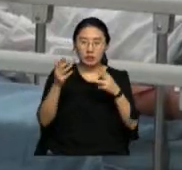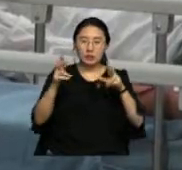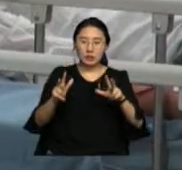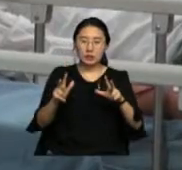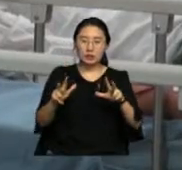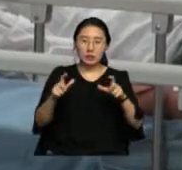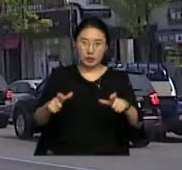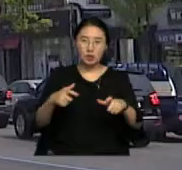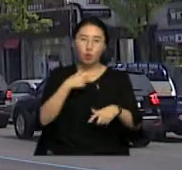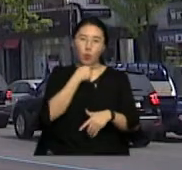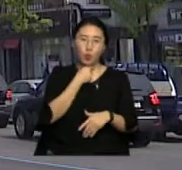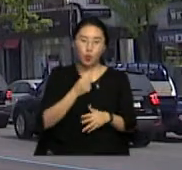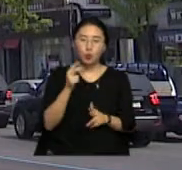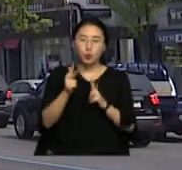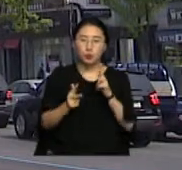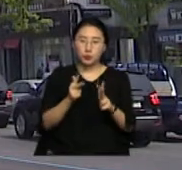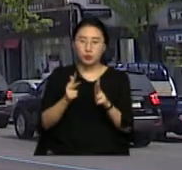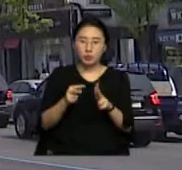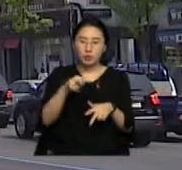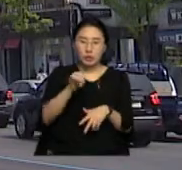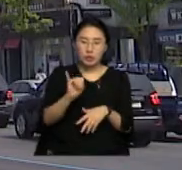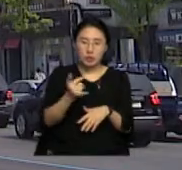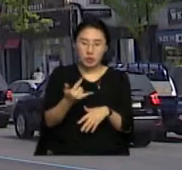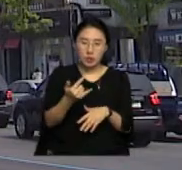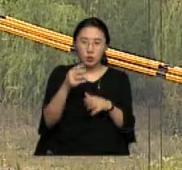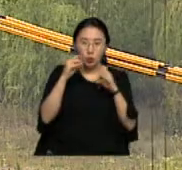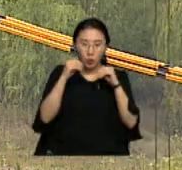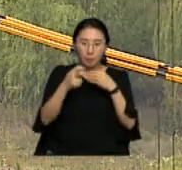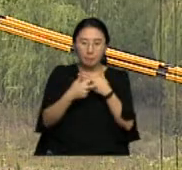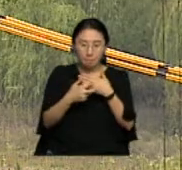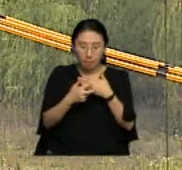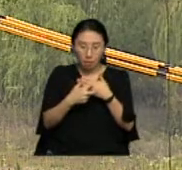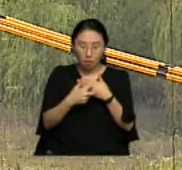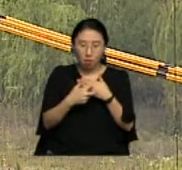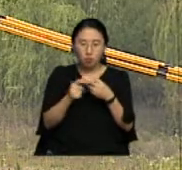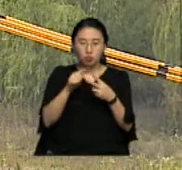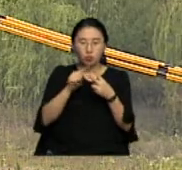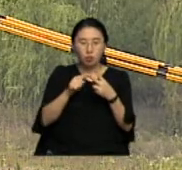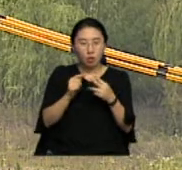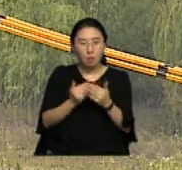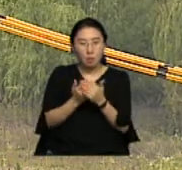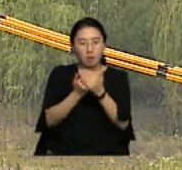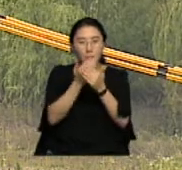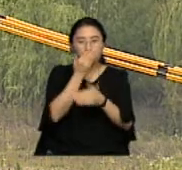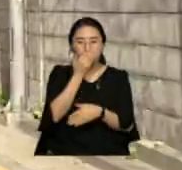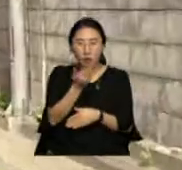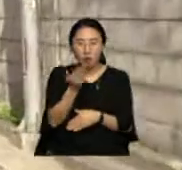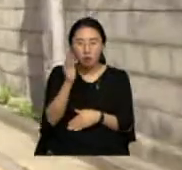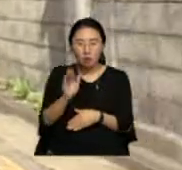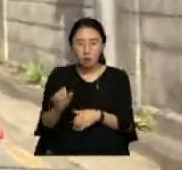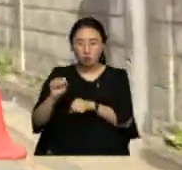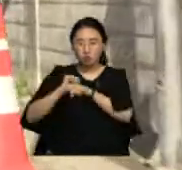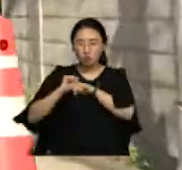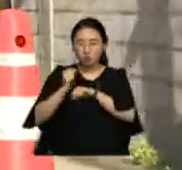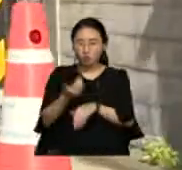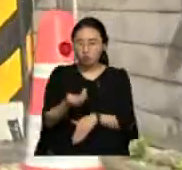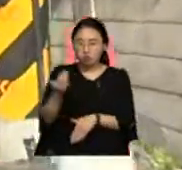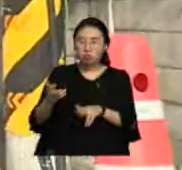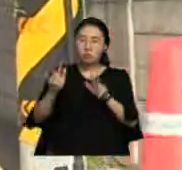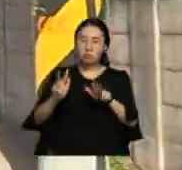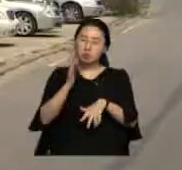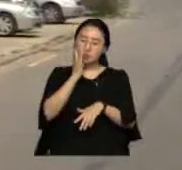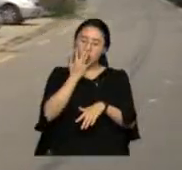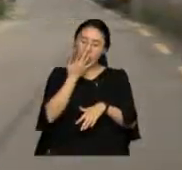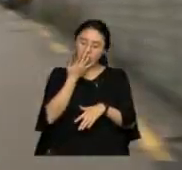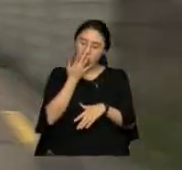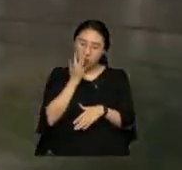수건 사업입니다. 이 중 신안산선과 종합병원 유치는 최근 진전을 보이고 있는 반면 군부대 이전은 현재로선